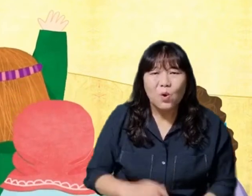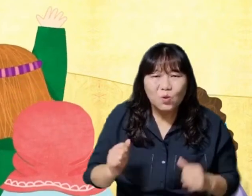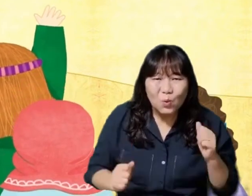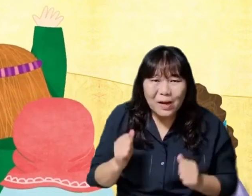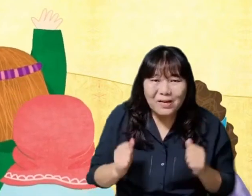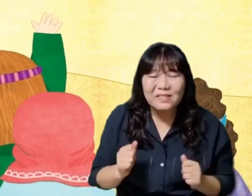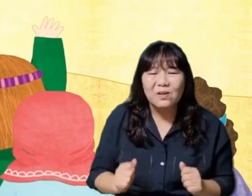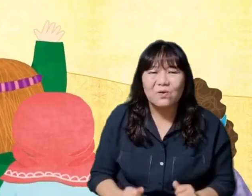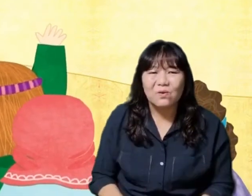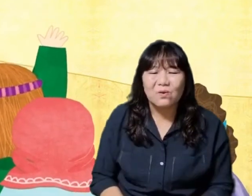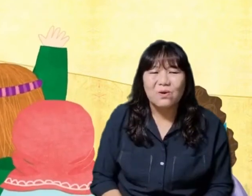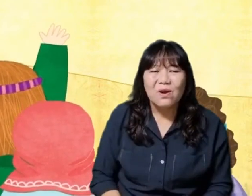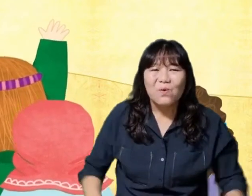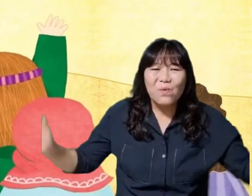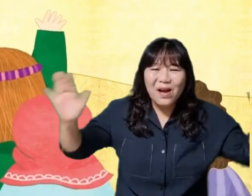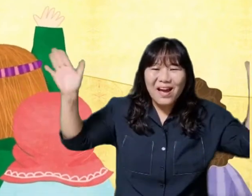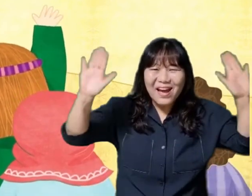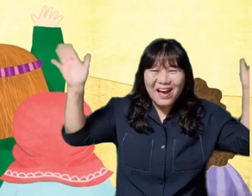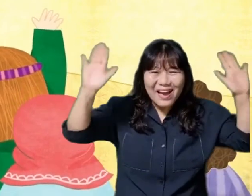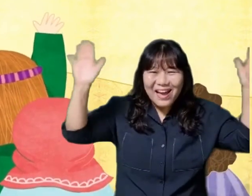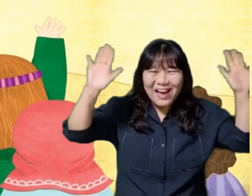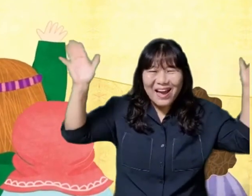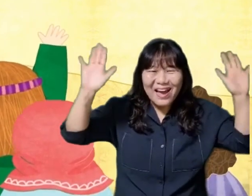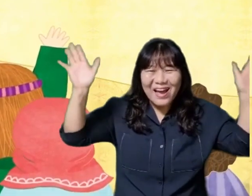사방으로 도망갔어요. 와!